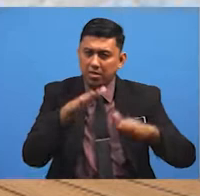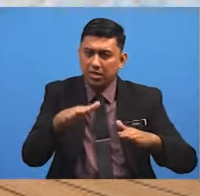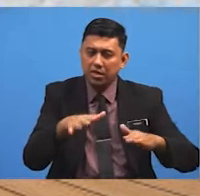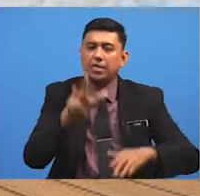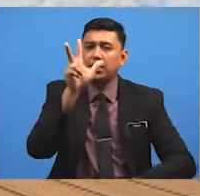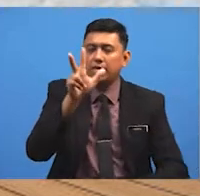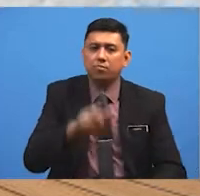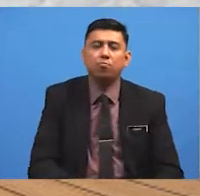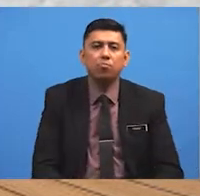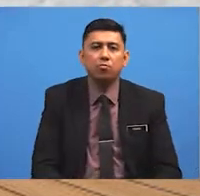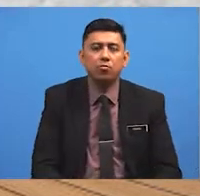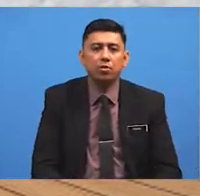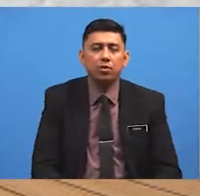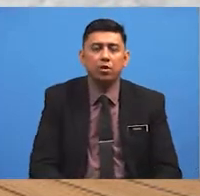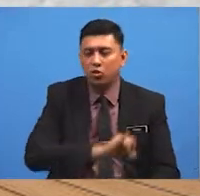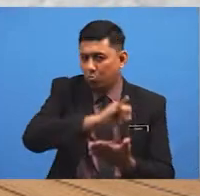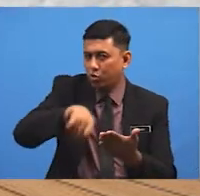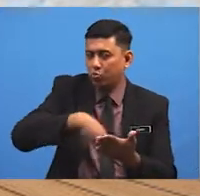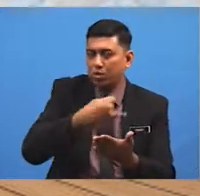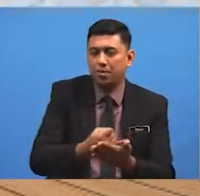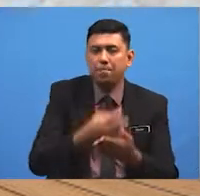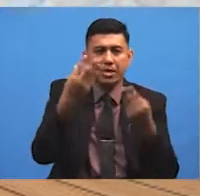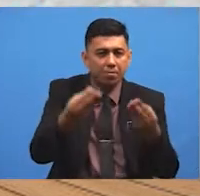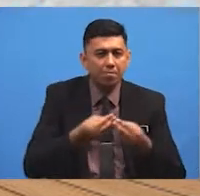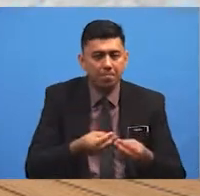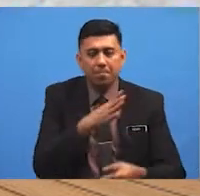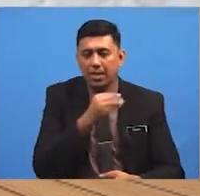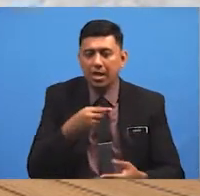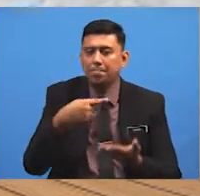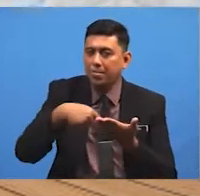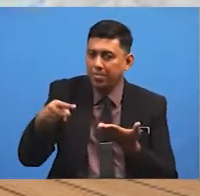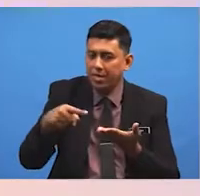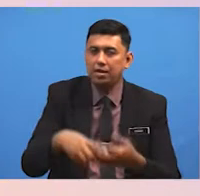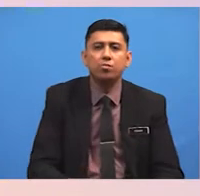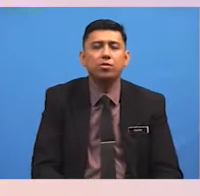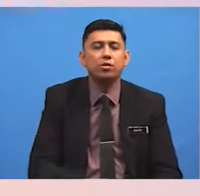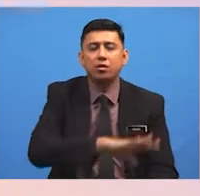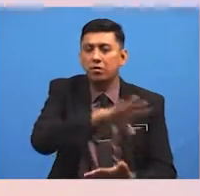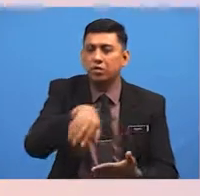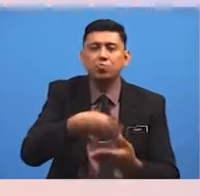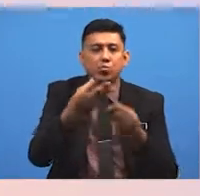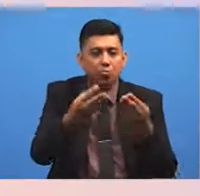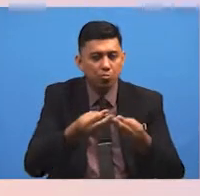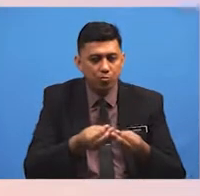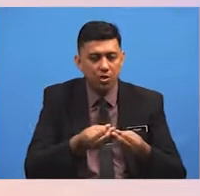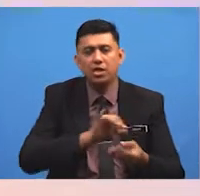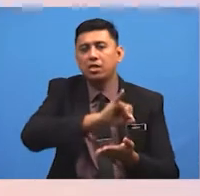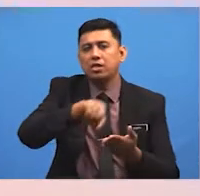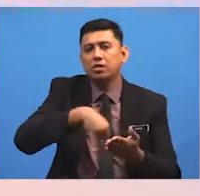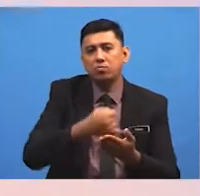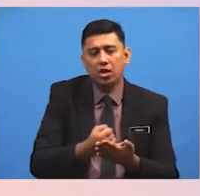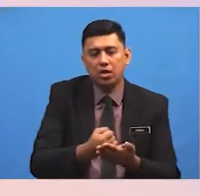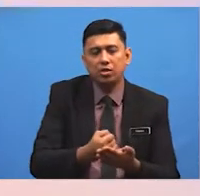langkah yang ketiga yaitu menjumlahkan semua penerimaan dan pembayaran semua penerimaan kita